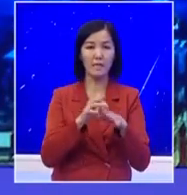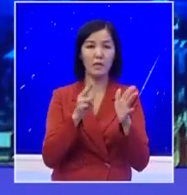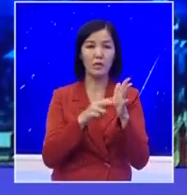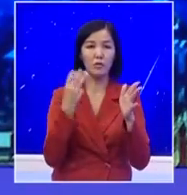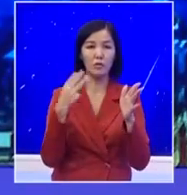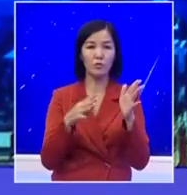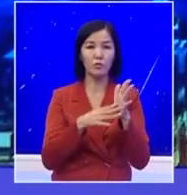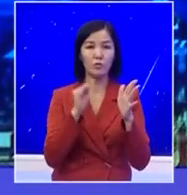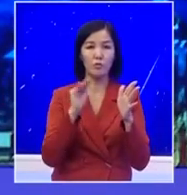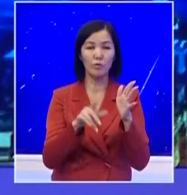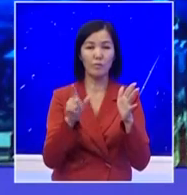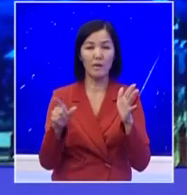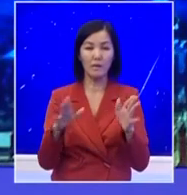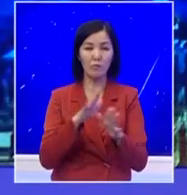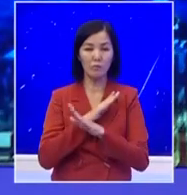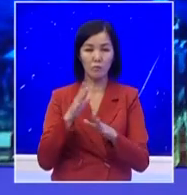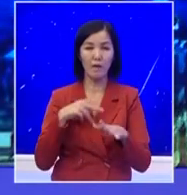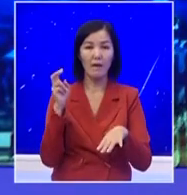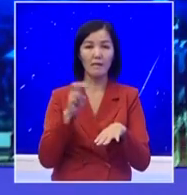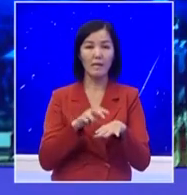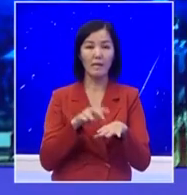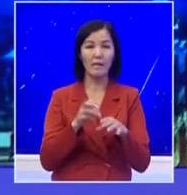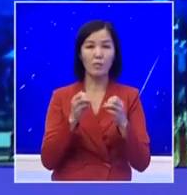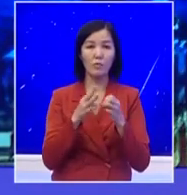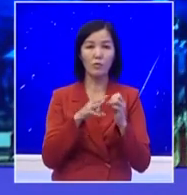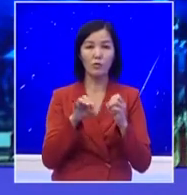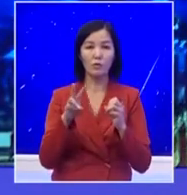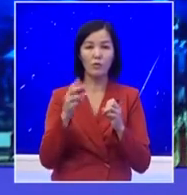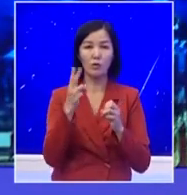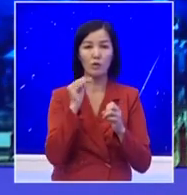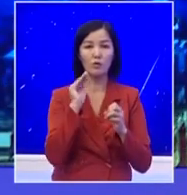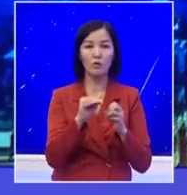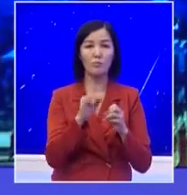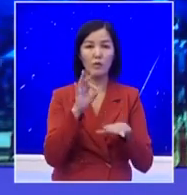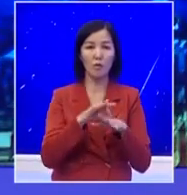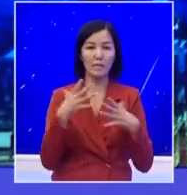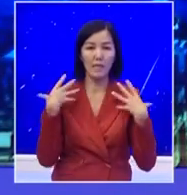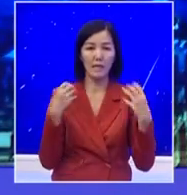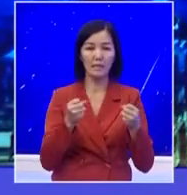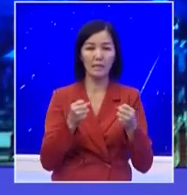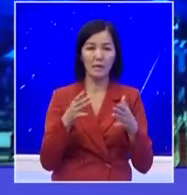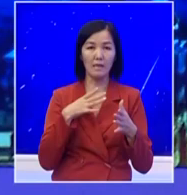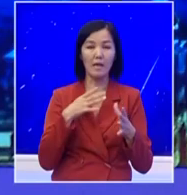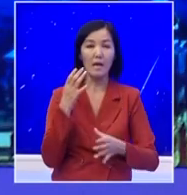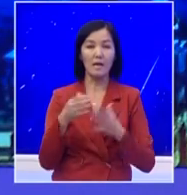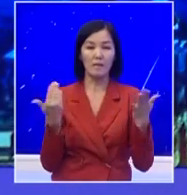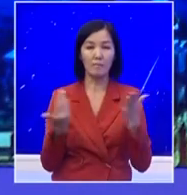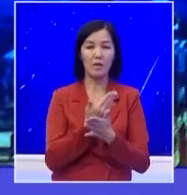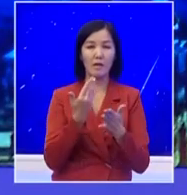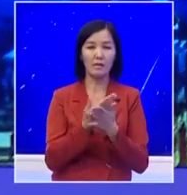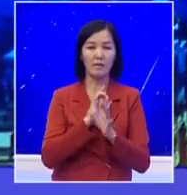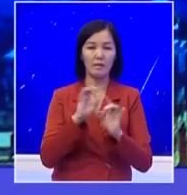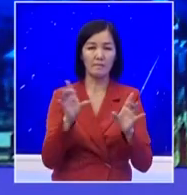сүйенсек, індеттен 739 мың адам көз жұмған. Дәрігерлер 13 миллион 200 мың науқасты айықтырып қатарға қосыпты.